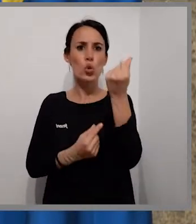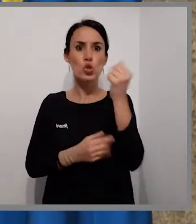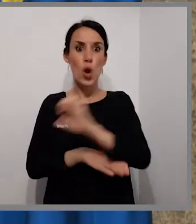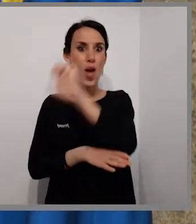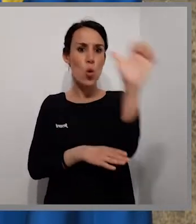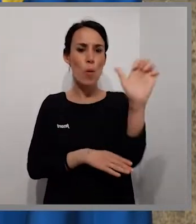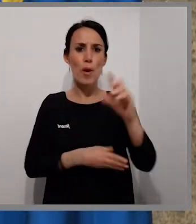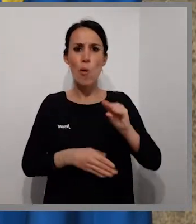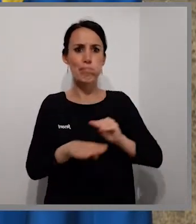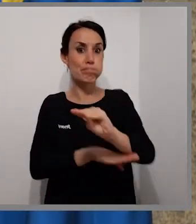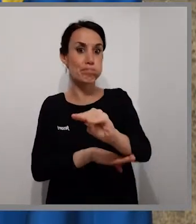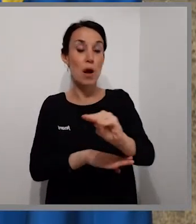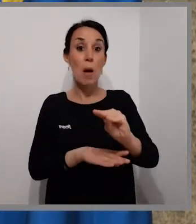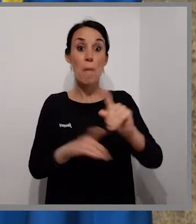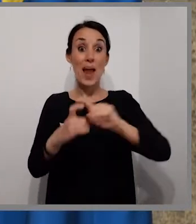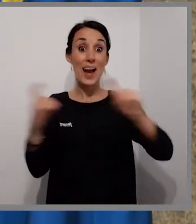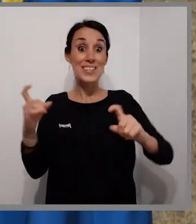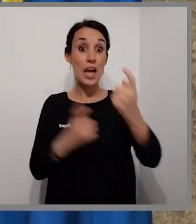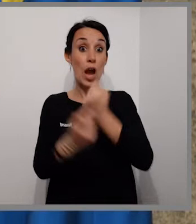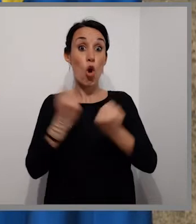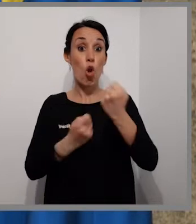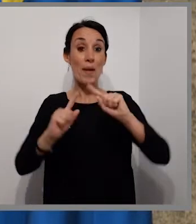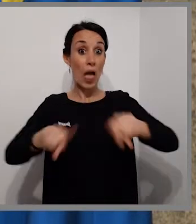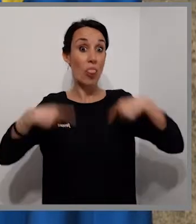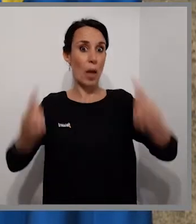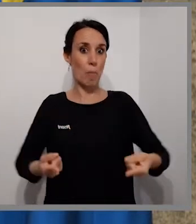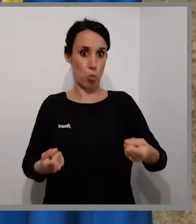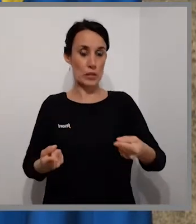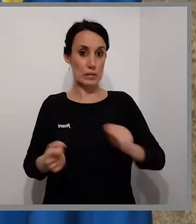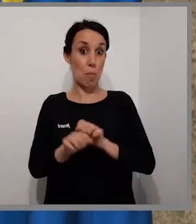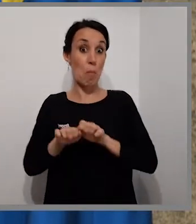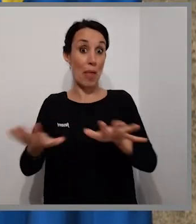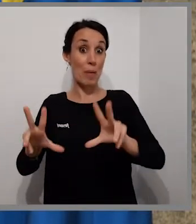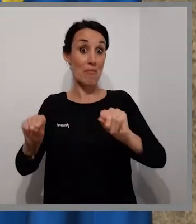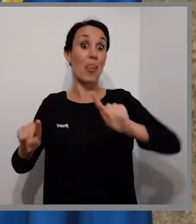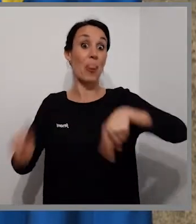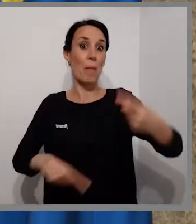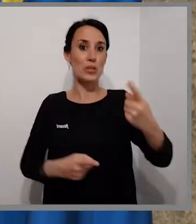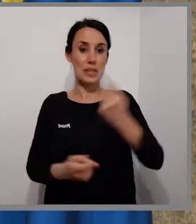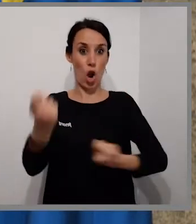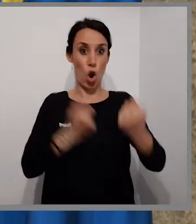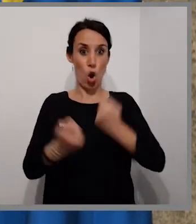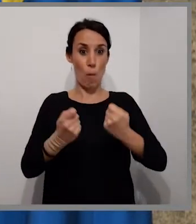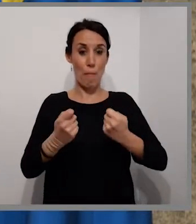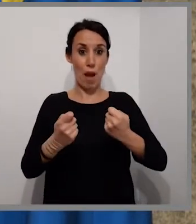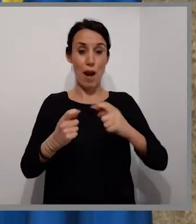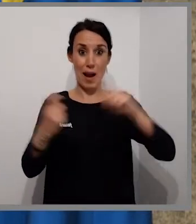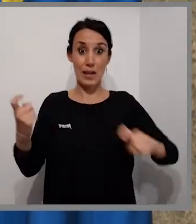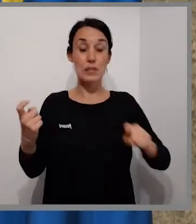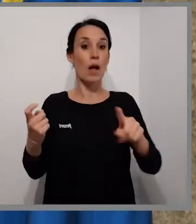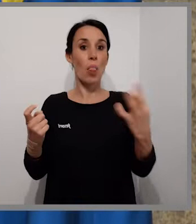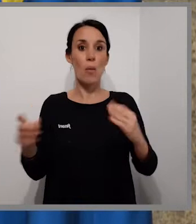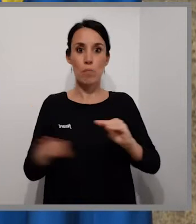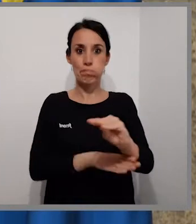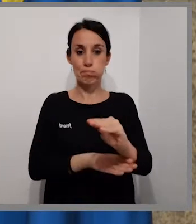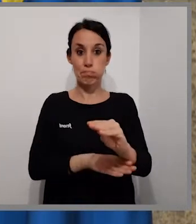de superar la greu crisi econòmica que vindrà a la greu crisi pandèmica. En aquest